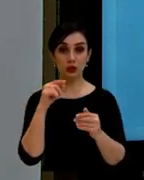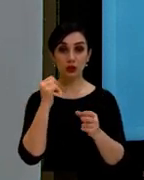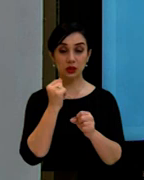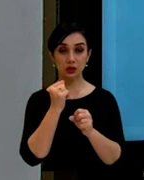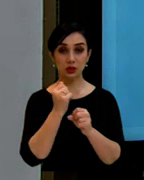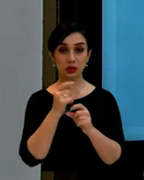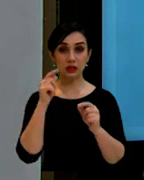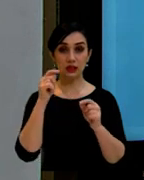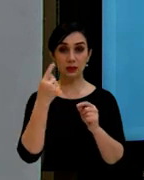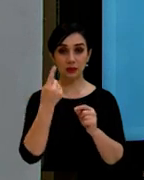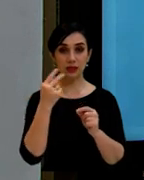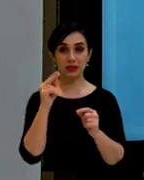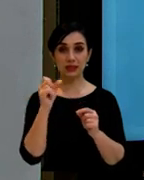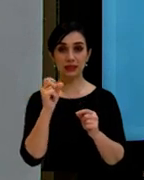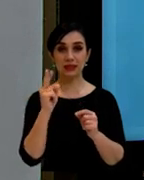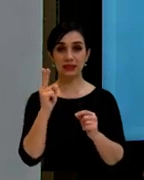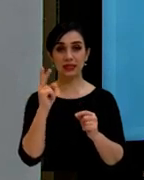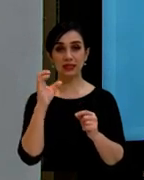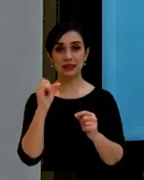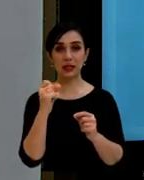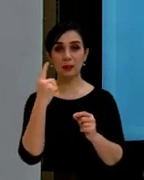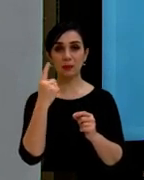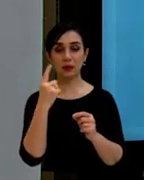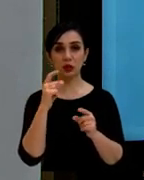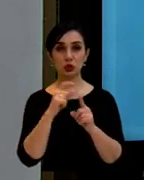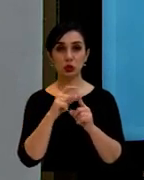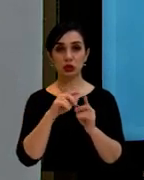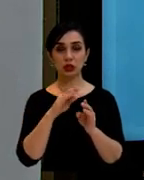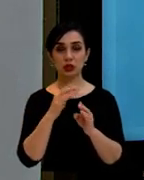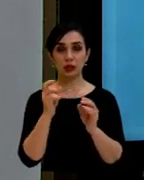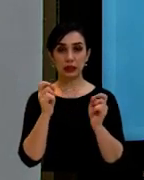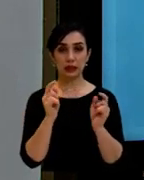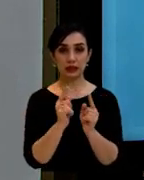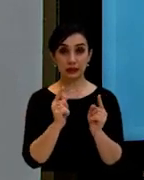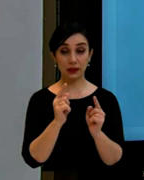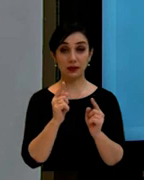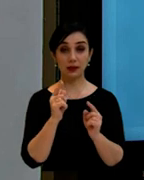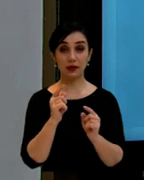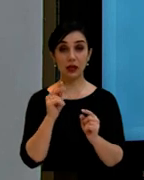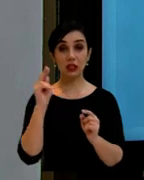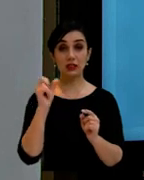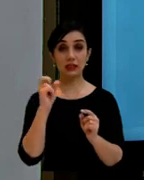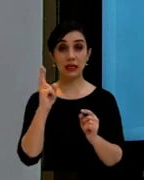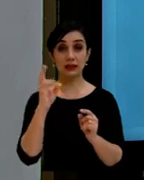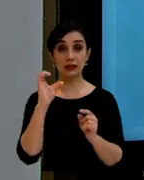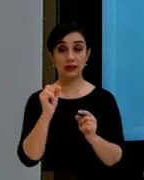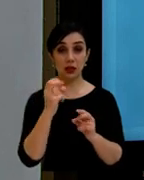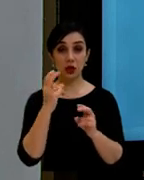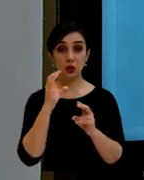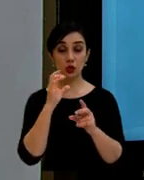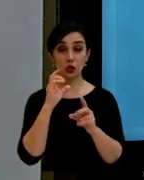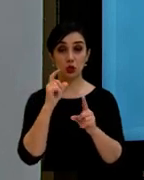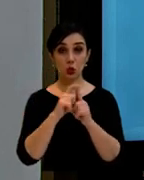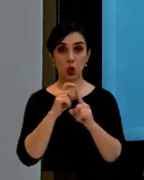ishlatilgan cheksa, bir cheksa deyilmoqchi, bir so'zi tushib qolgan, qisqargan va cheksa so'zi